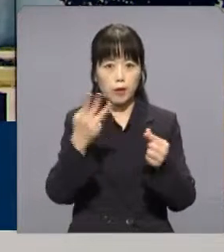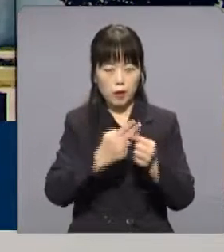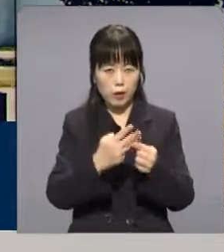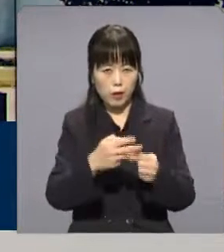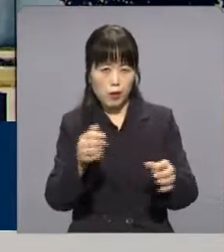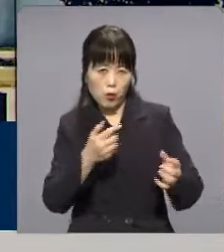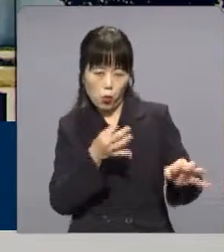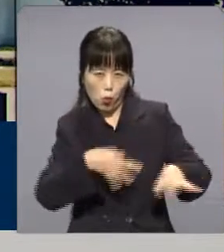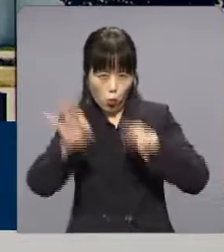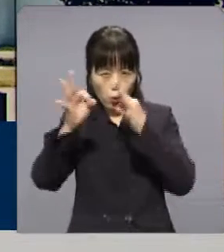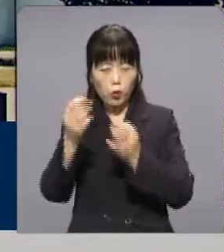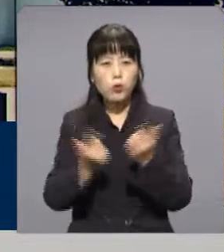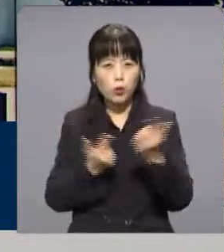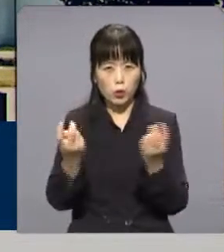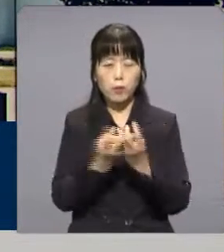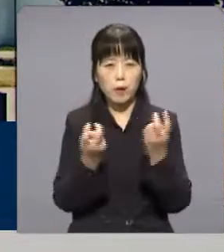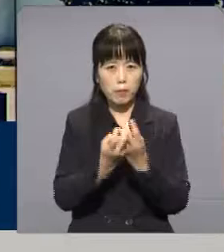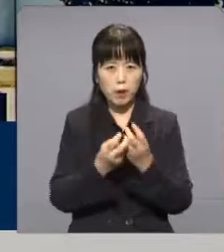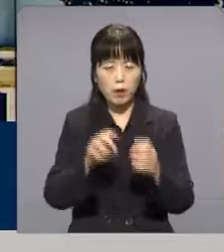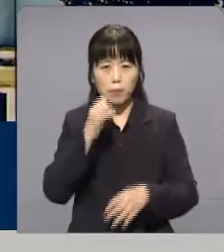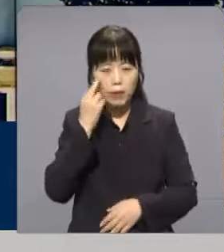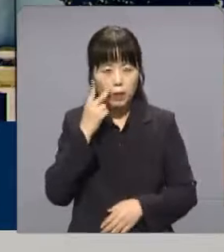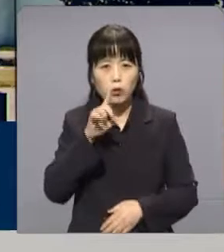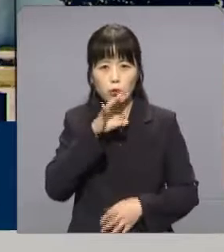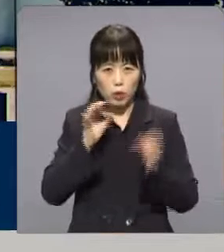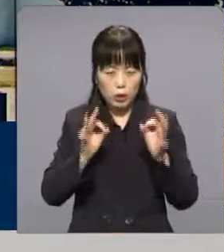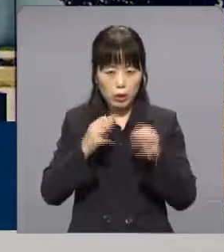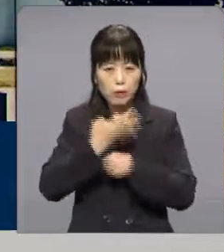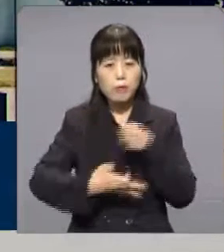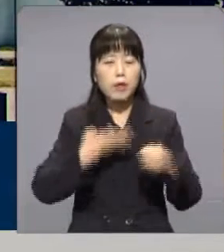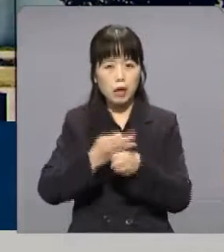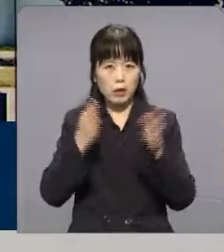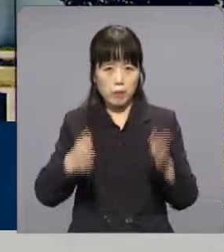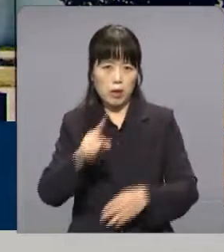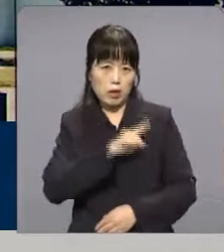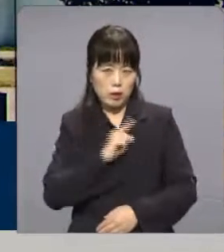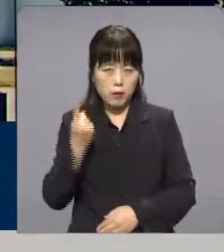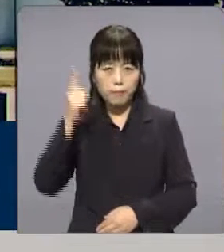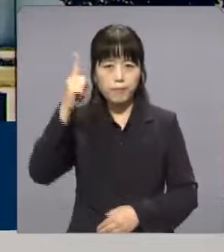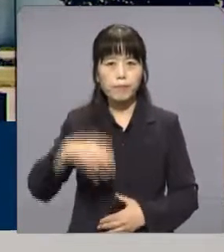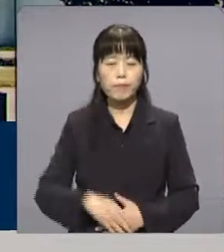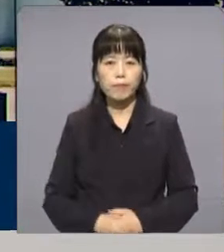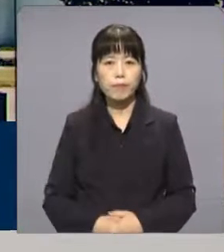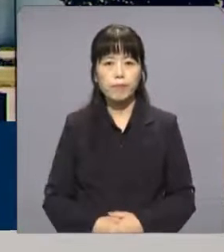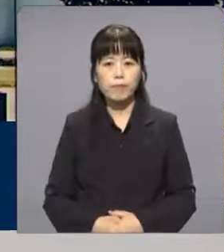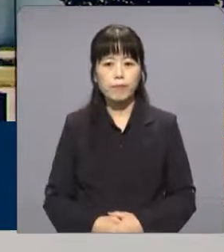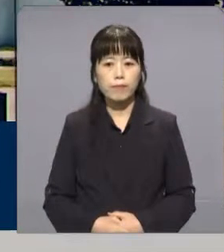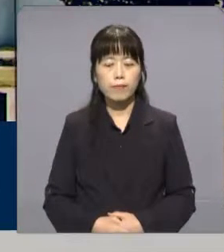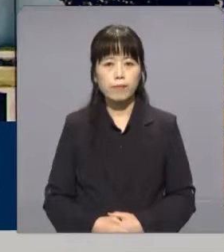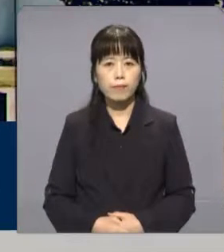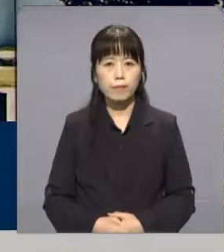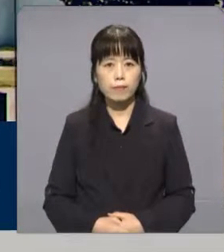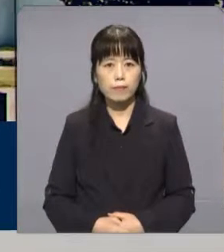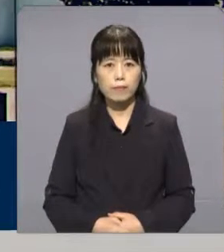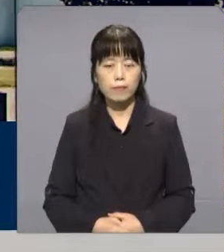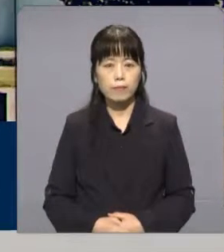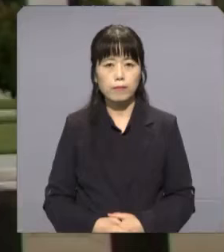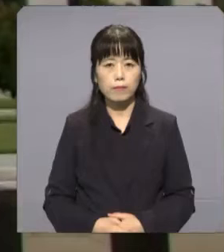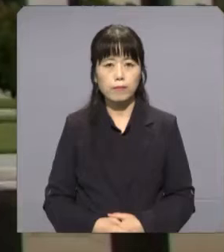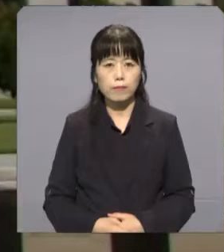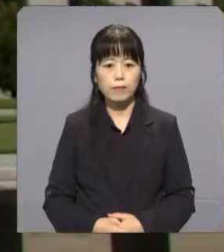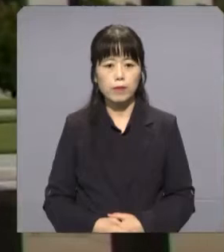조정 카드인데 미국 기준금리는 이제 14년여 만에 가장 높은 수준이 됐습니다 황다인 기자입니다